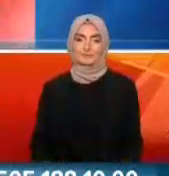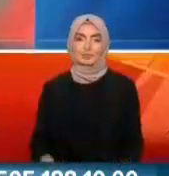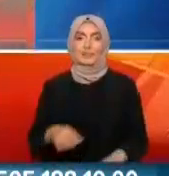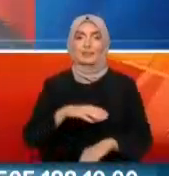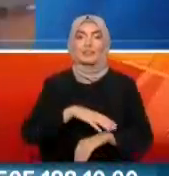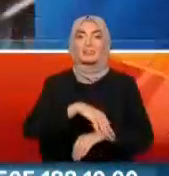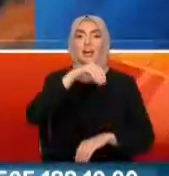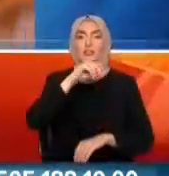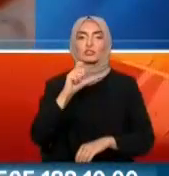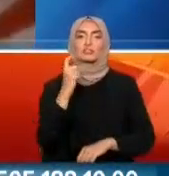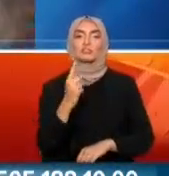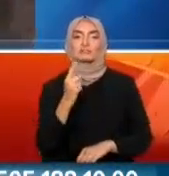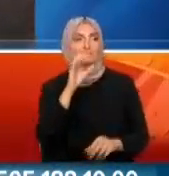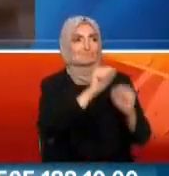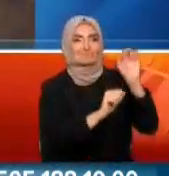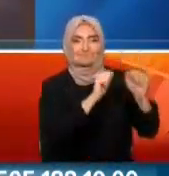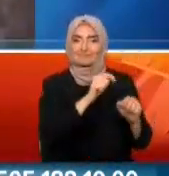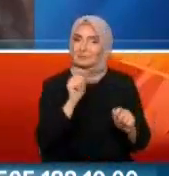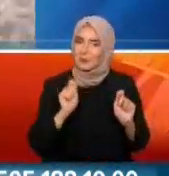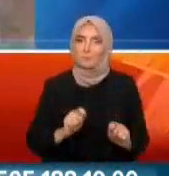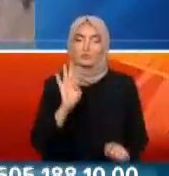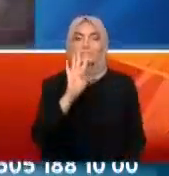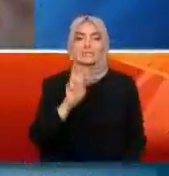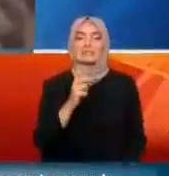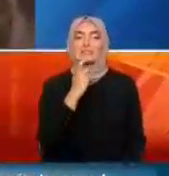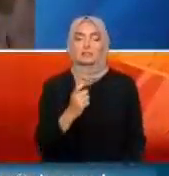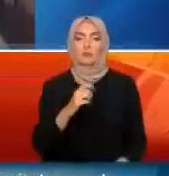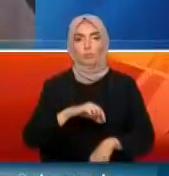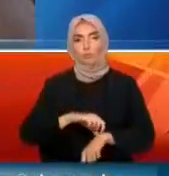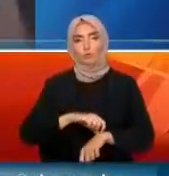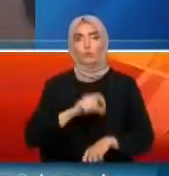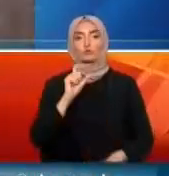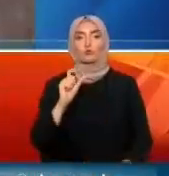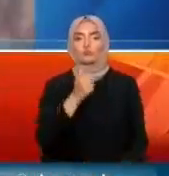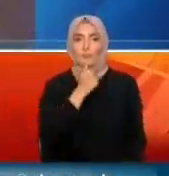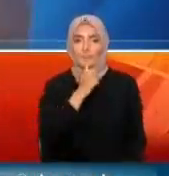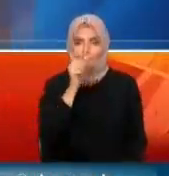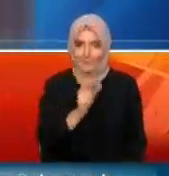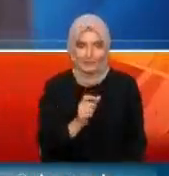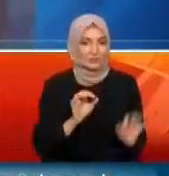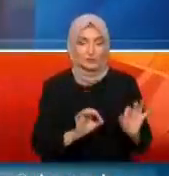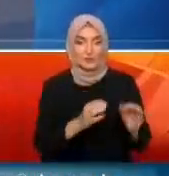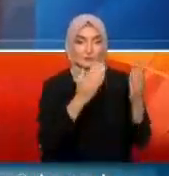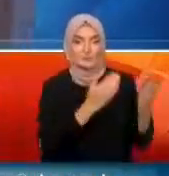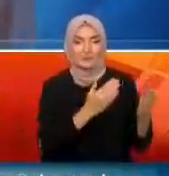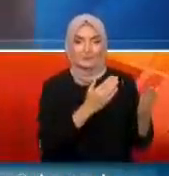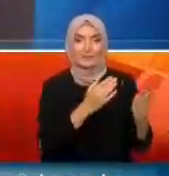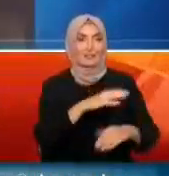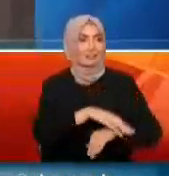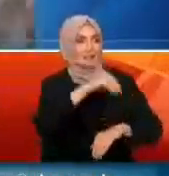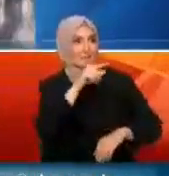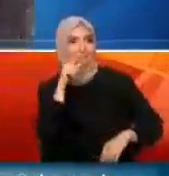Dağcılıkla uğraşan 48 yaşındaki doktor Coşkun Köse bu kez kendisine rota olarak Niğde'deki Demir Kazık Dağı'nı seçti